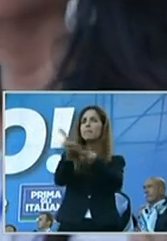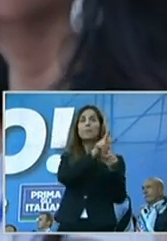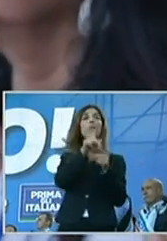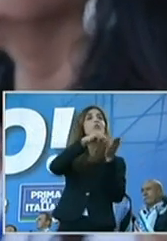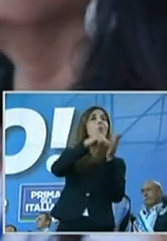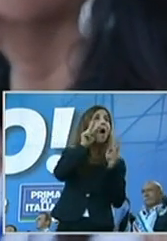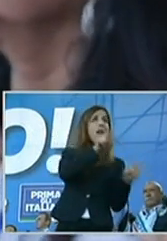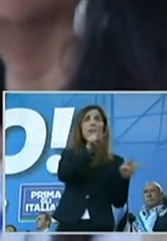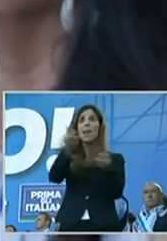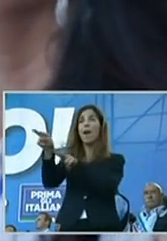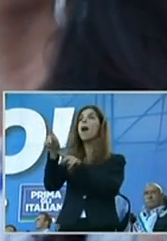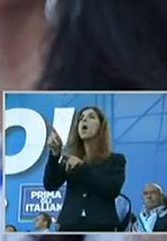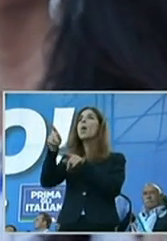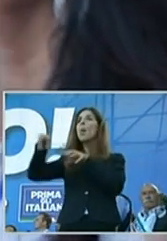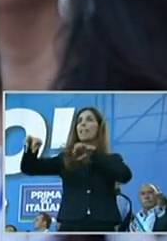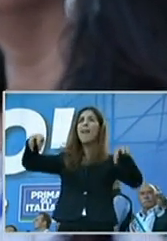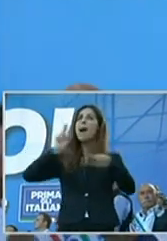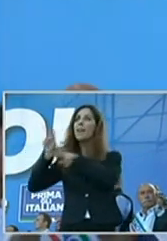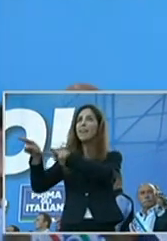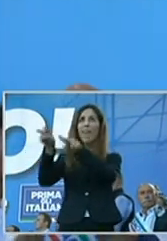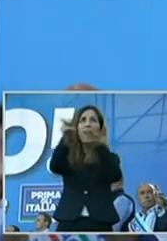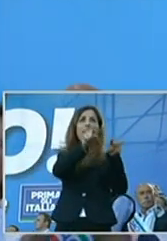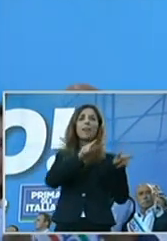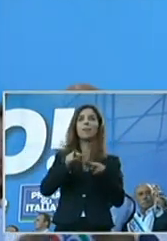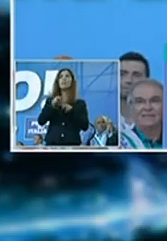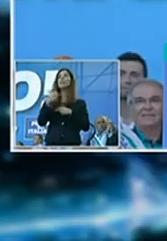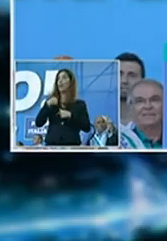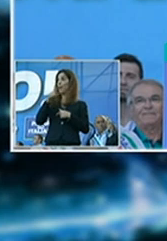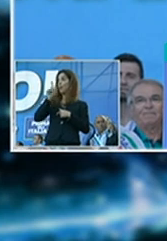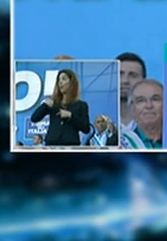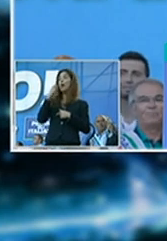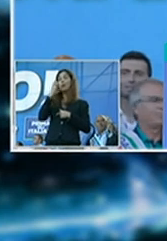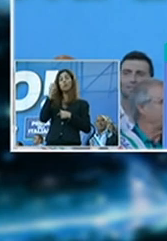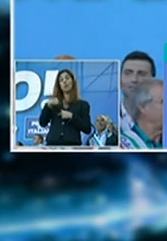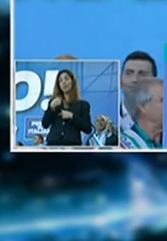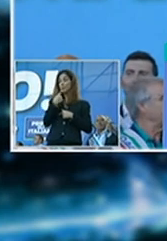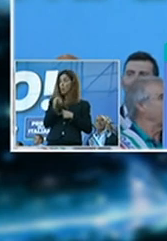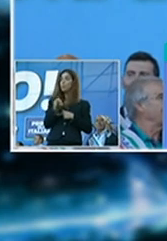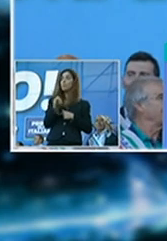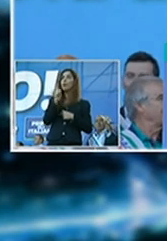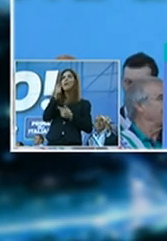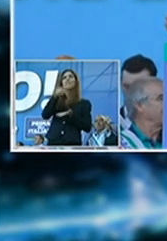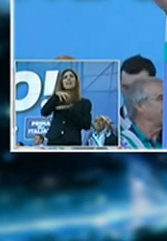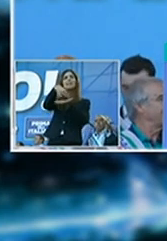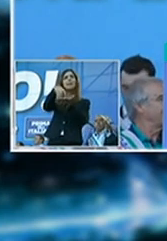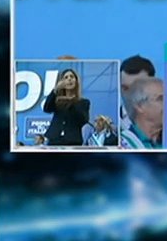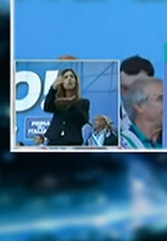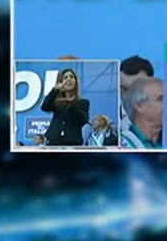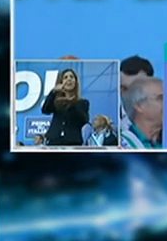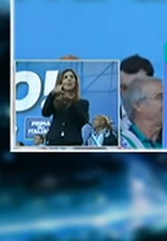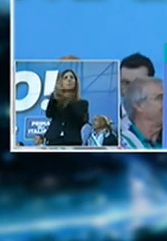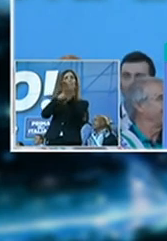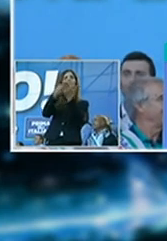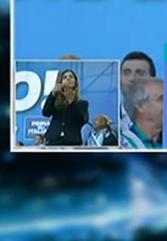mini partite IVA, in realtà poi, insomma, non è un nemico, le partite IVA non sono un nemico, insomma. Evidentemente tutti